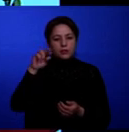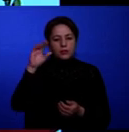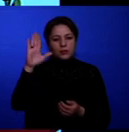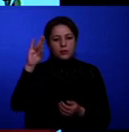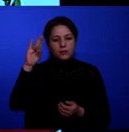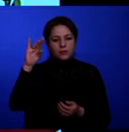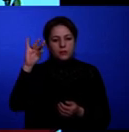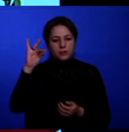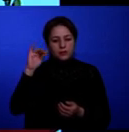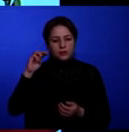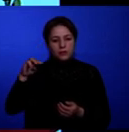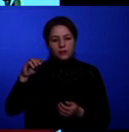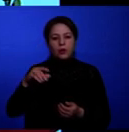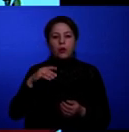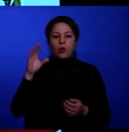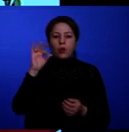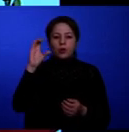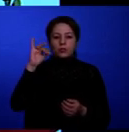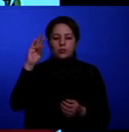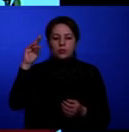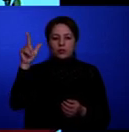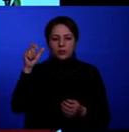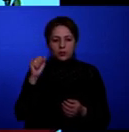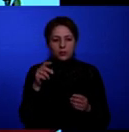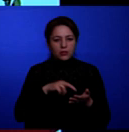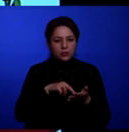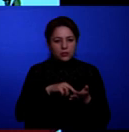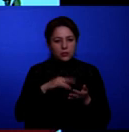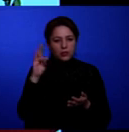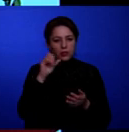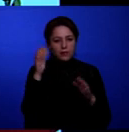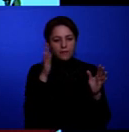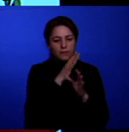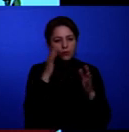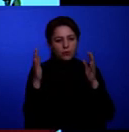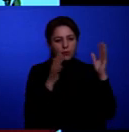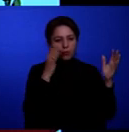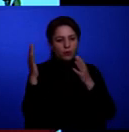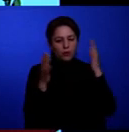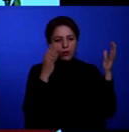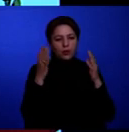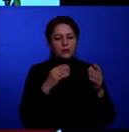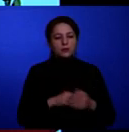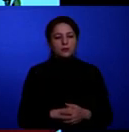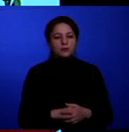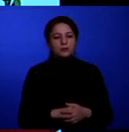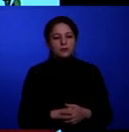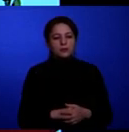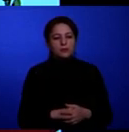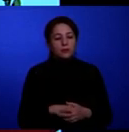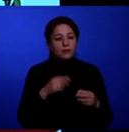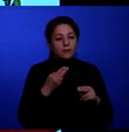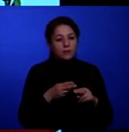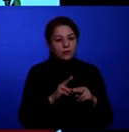дрожит на ветру стынет на солнышке мерзнет в жару в этом